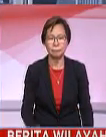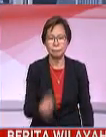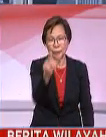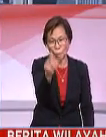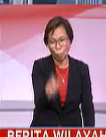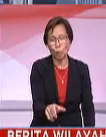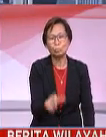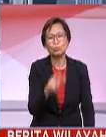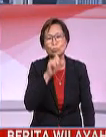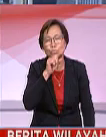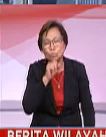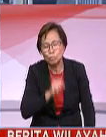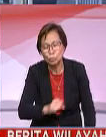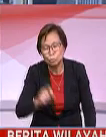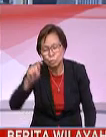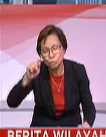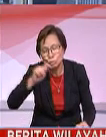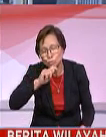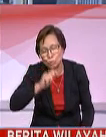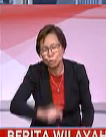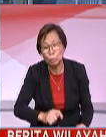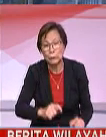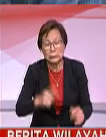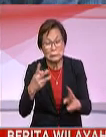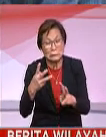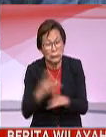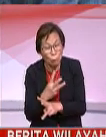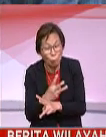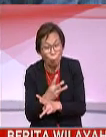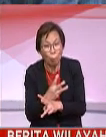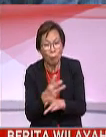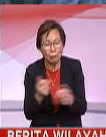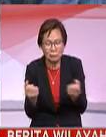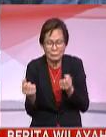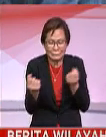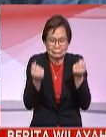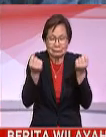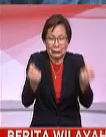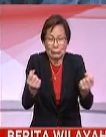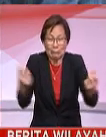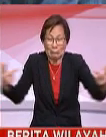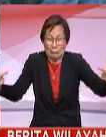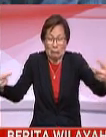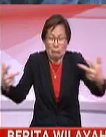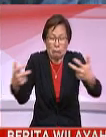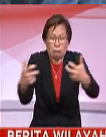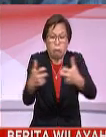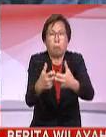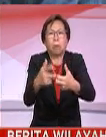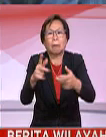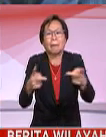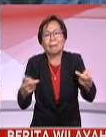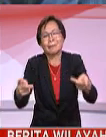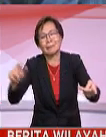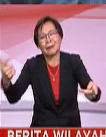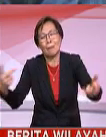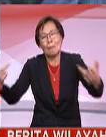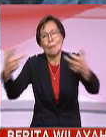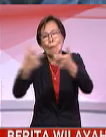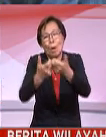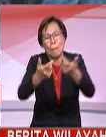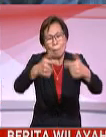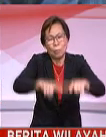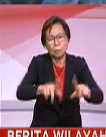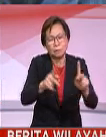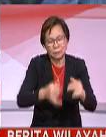Seorang warga emas parah selepas kereta yang dinaikinya bertembung dengan sebuah lagi kenderaan. Kemalangan berlaku di